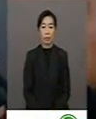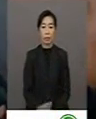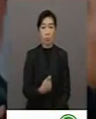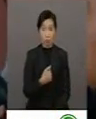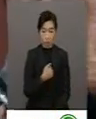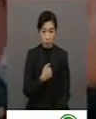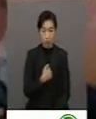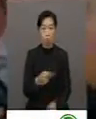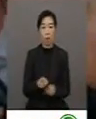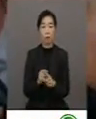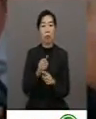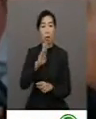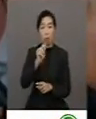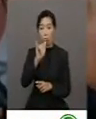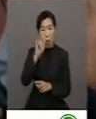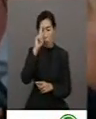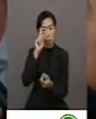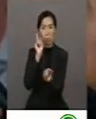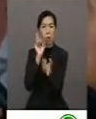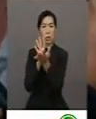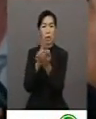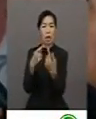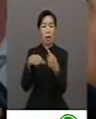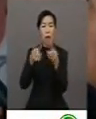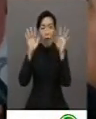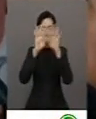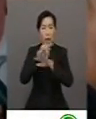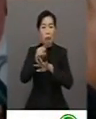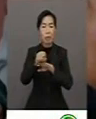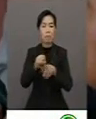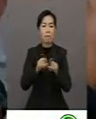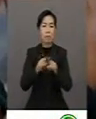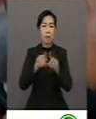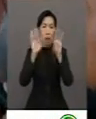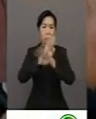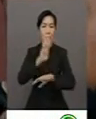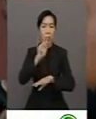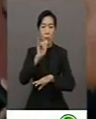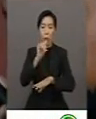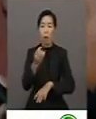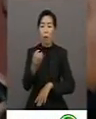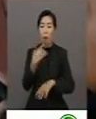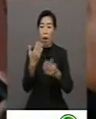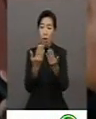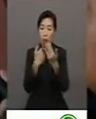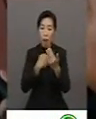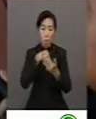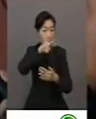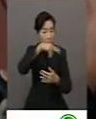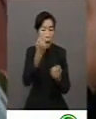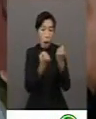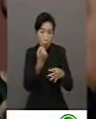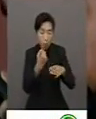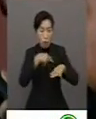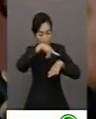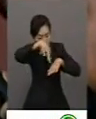ไม่รู้จักครับไม่รู้จักเป็นการส่วนตัวไม่อะไรทั้งนั้นก็คือเหมือนเขาใช้เครดิตเราแล้วเขาให้เราเหมือนลักษณะคือหารถมากกว่าแล้วก็ดูตรว